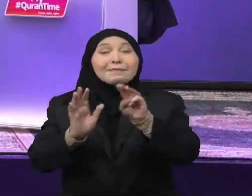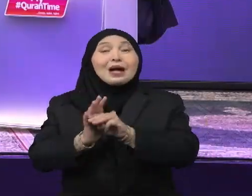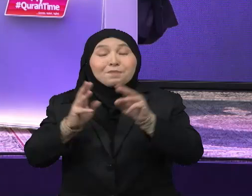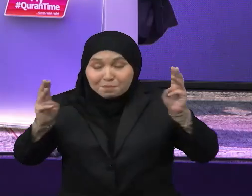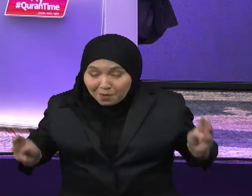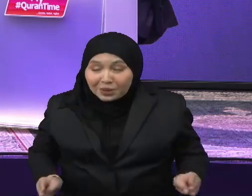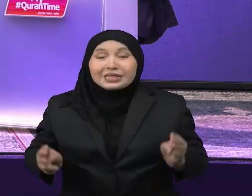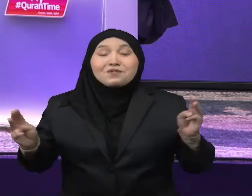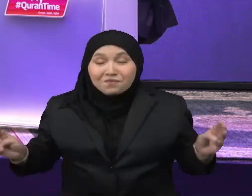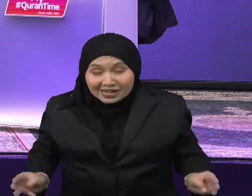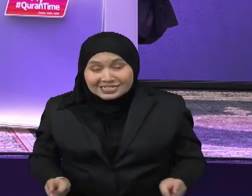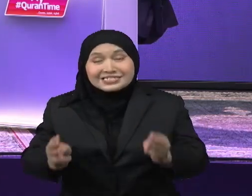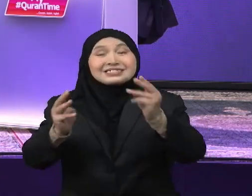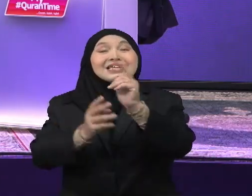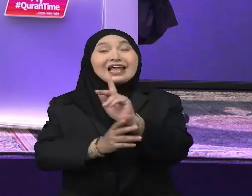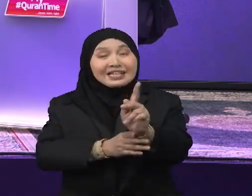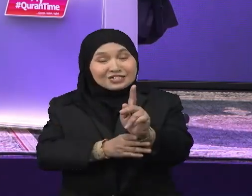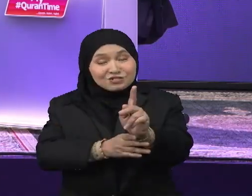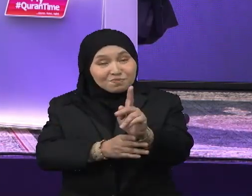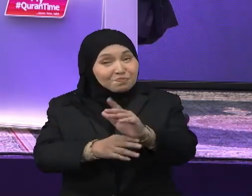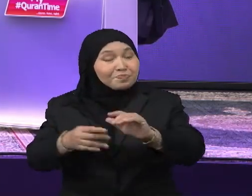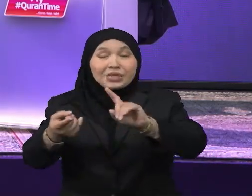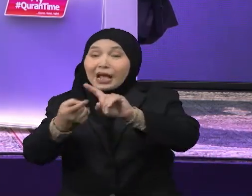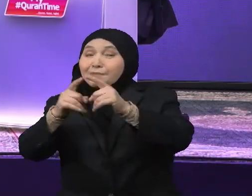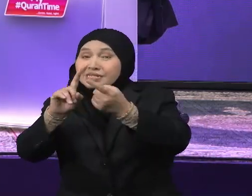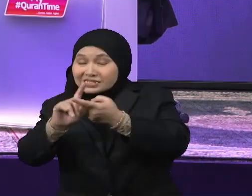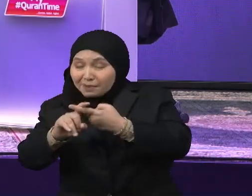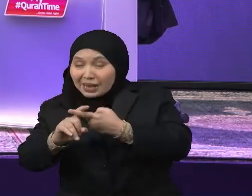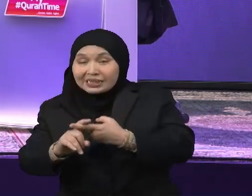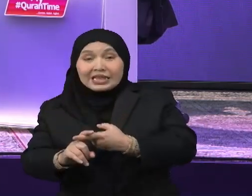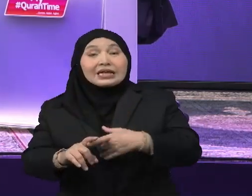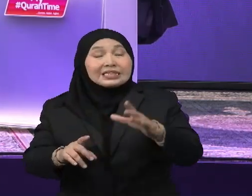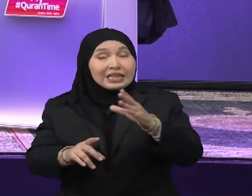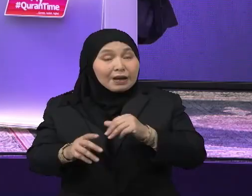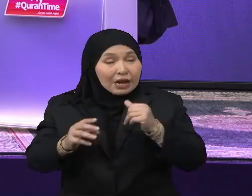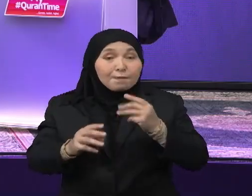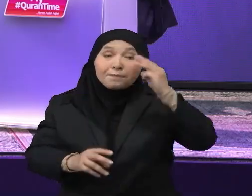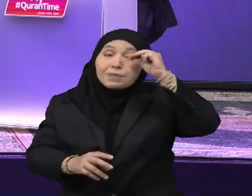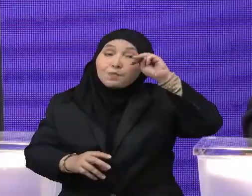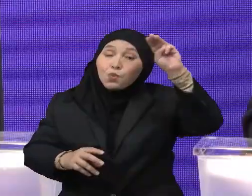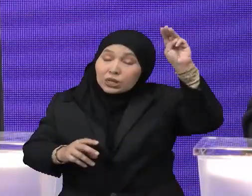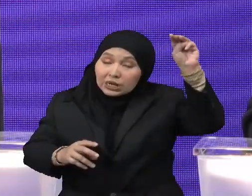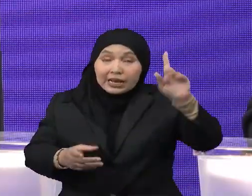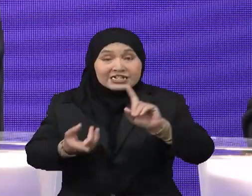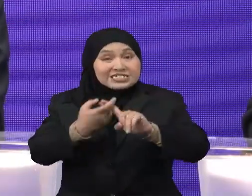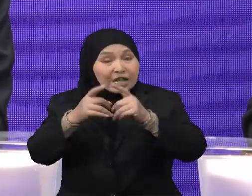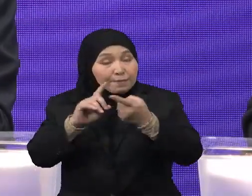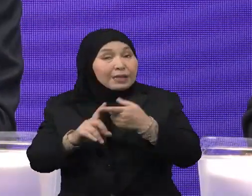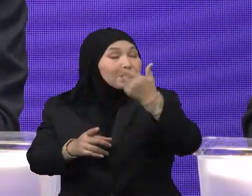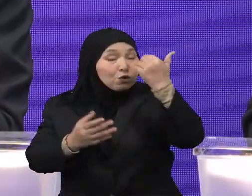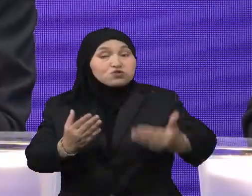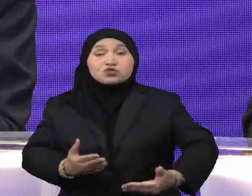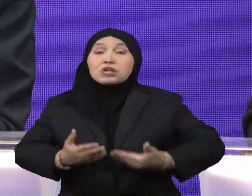memotivasikan memotivasikan para sahabat nabi Shallallahu Alaihi Wasallam memuliakan mereka karena